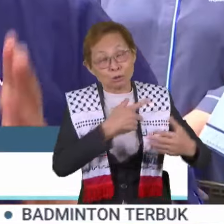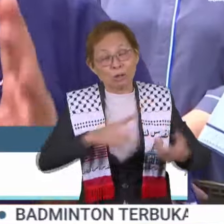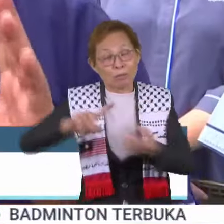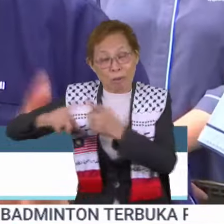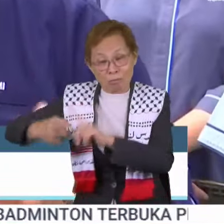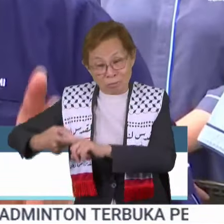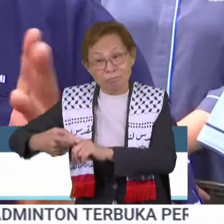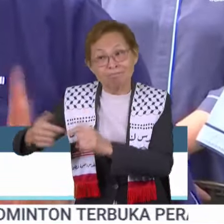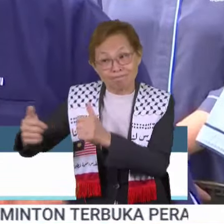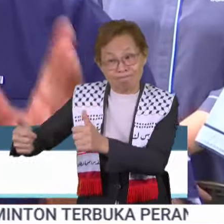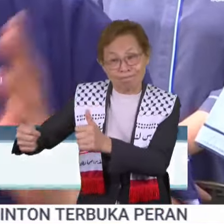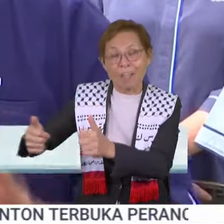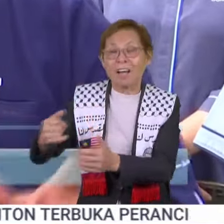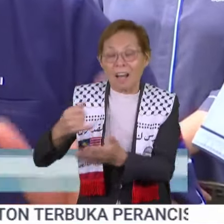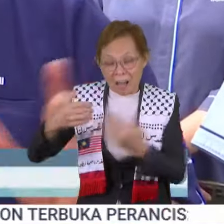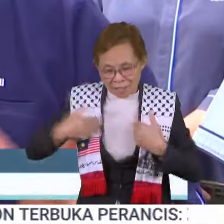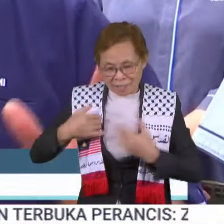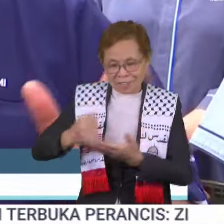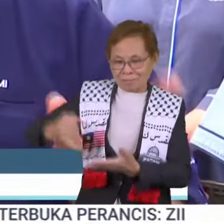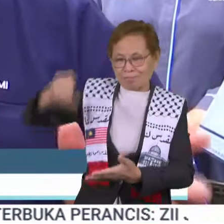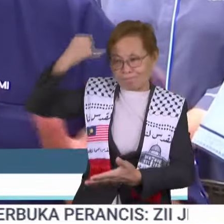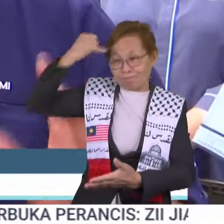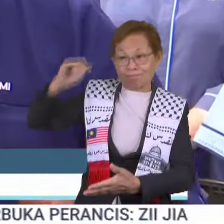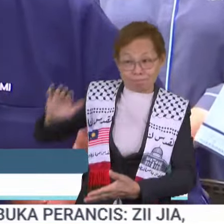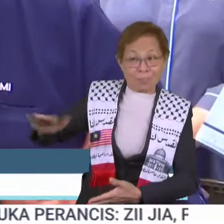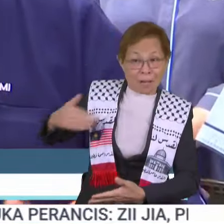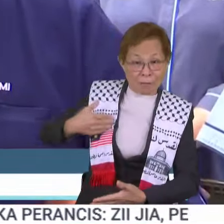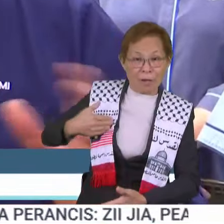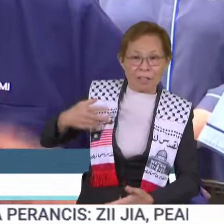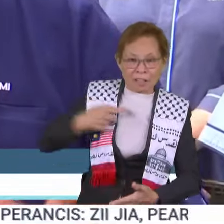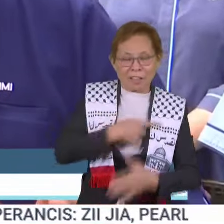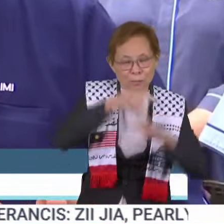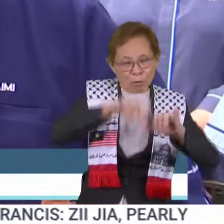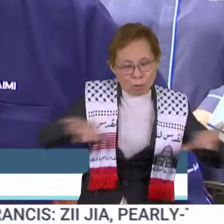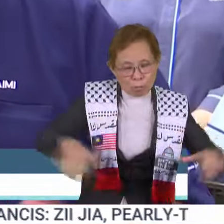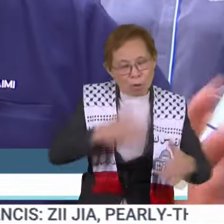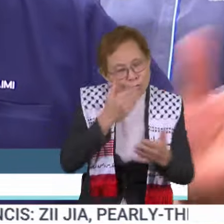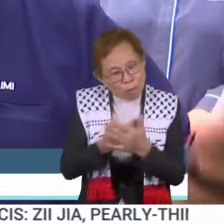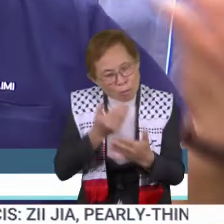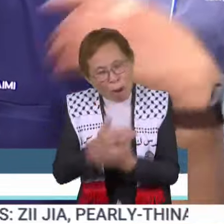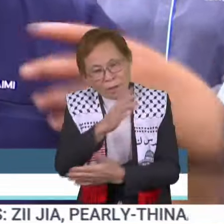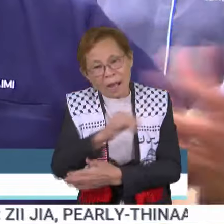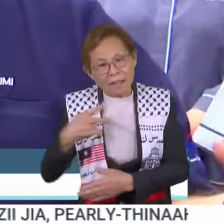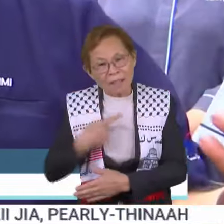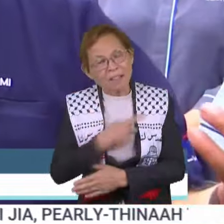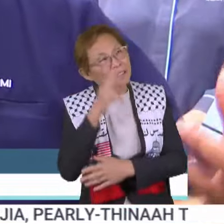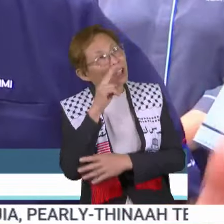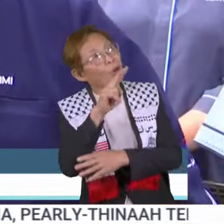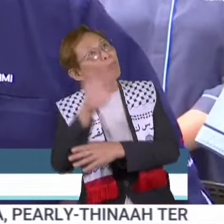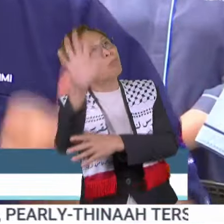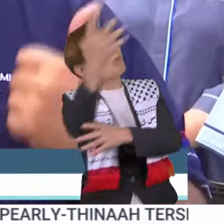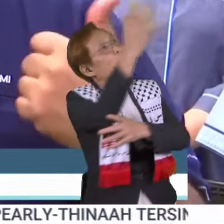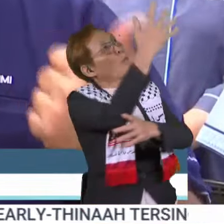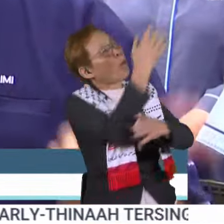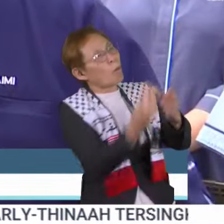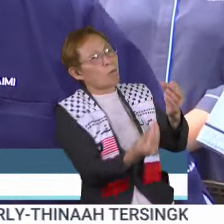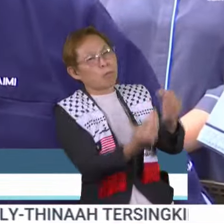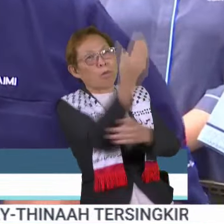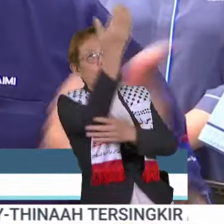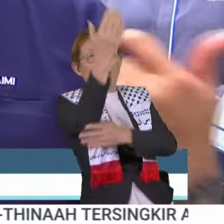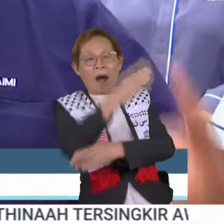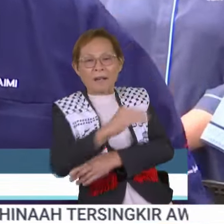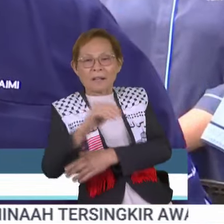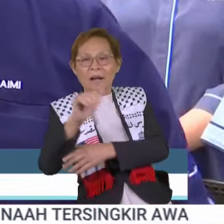ya, yang ada ilmu. Jadi kita boleh menjalankan apa yang kita nak buat ni dengan sebaik-baiknya. Dan kita tengok pokok semua dah tumbuh, ya. Ada aloe